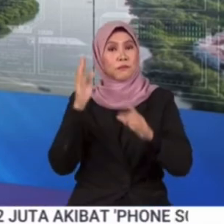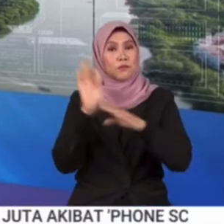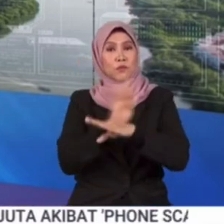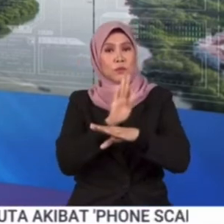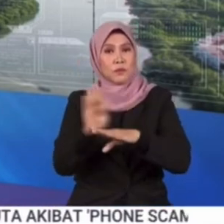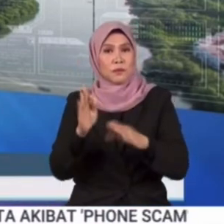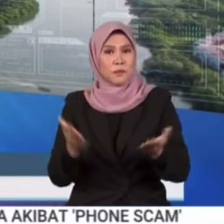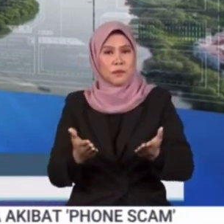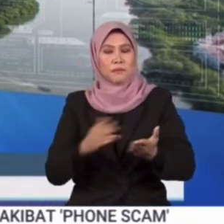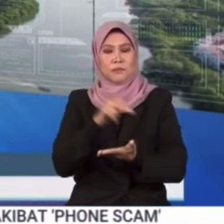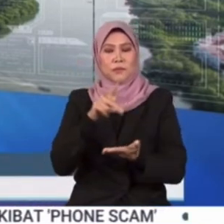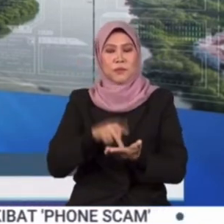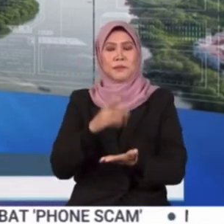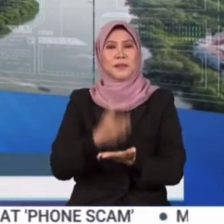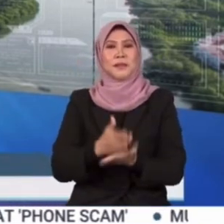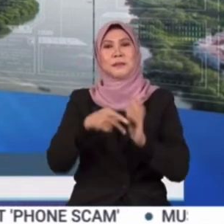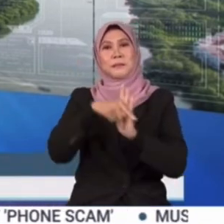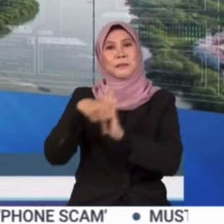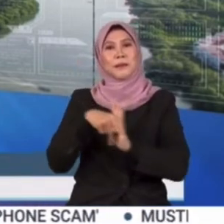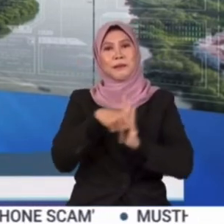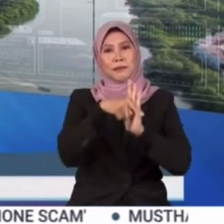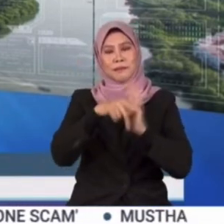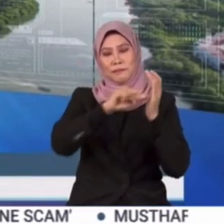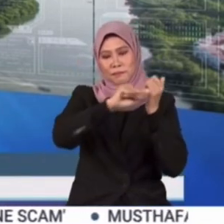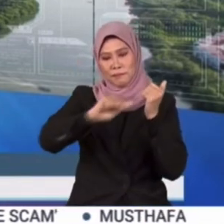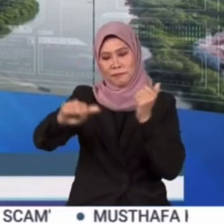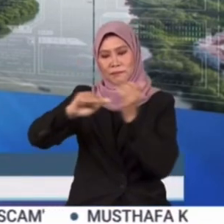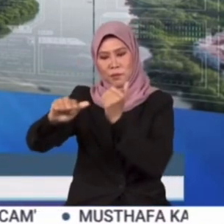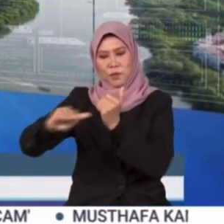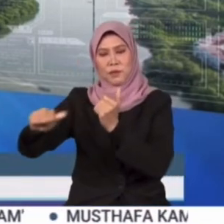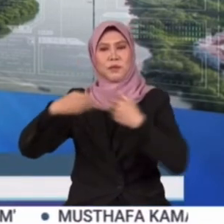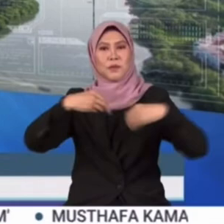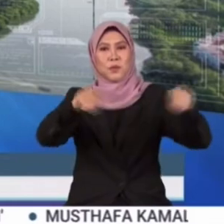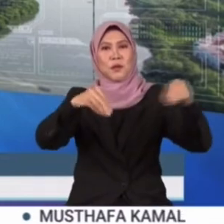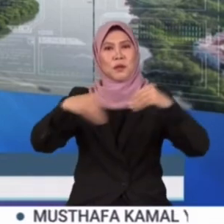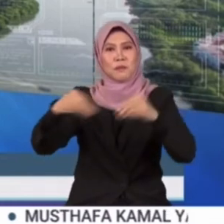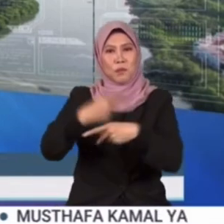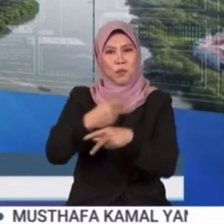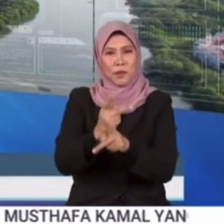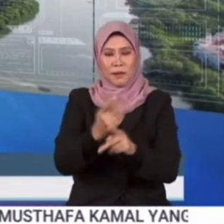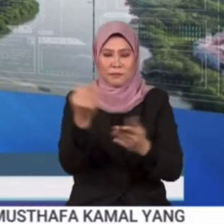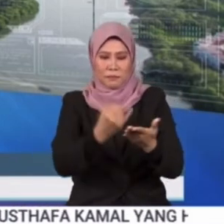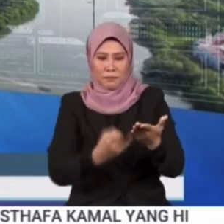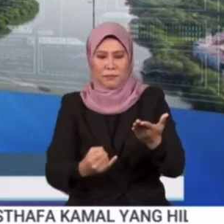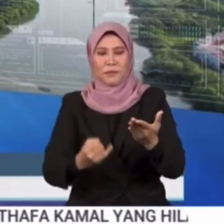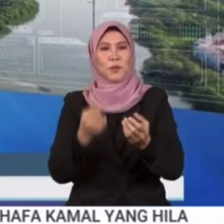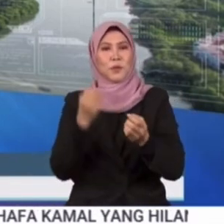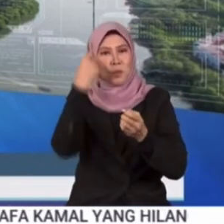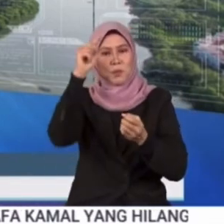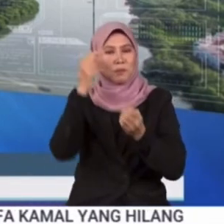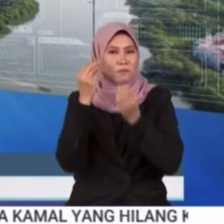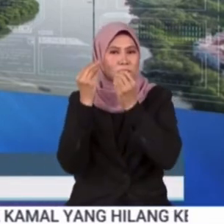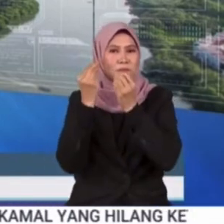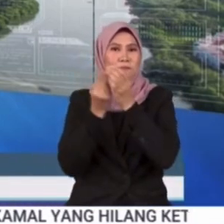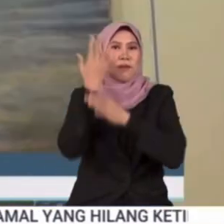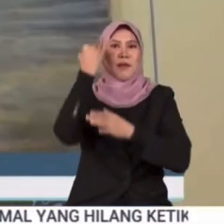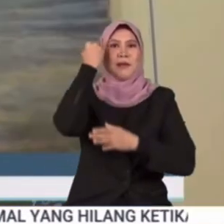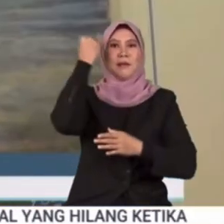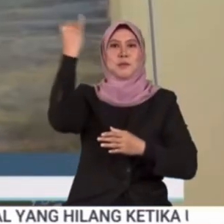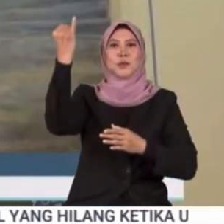sebagai pusat Santi pameran promosi dan jualan produk seni bagi perkembangan ilmu dan kepanjangan